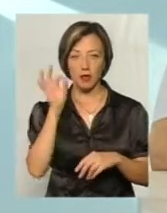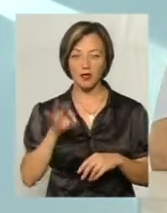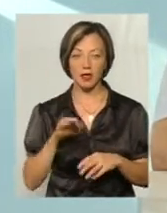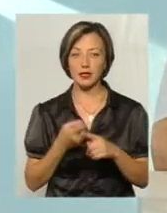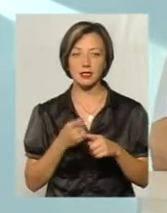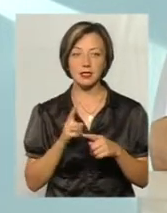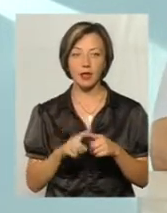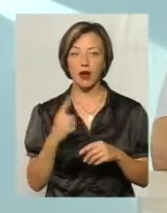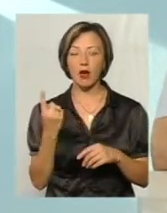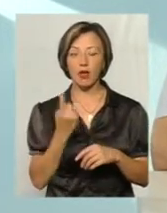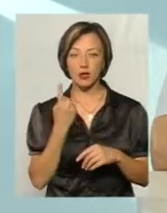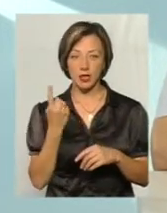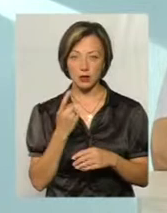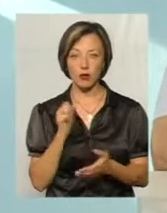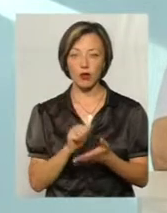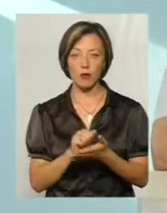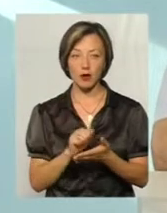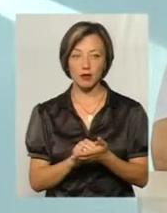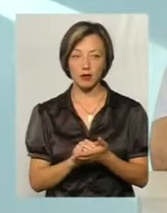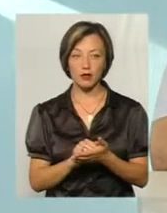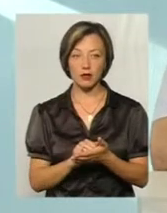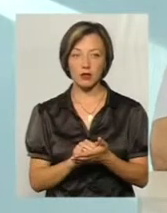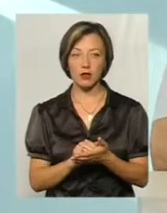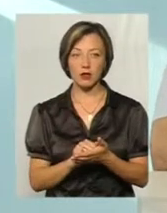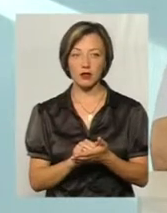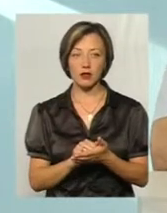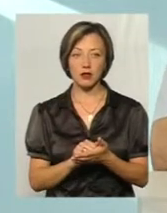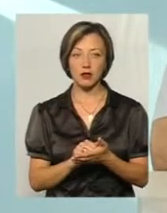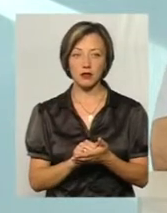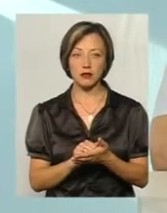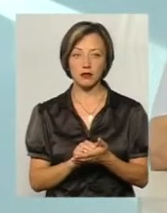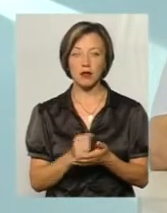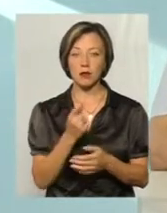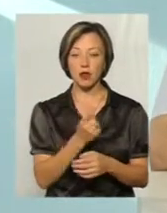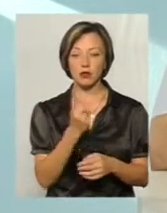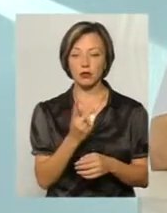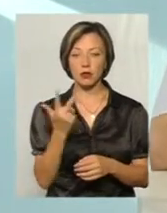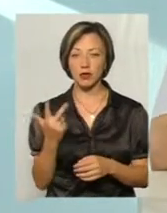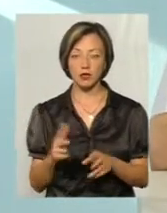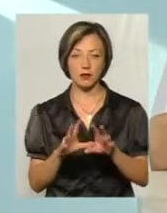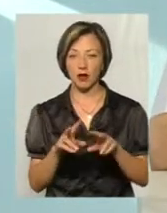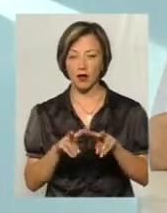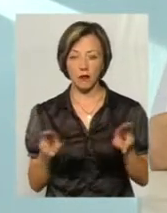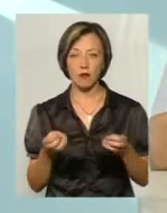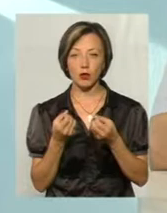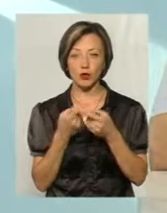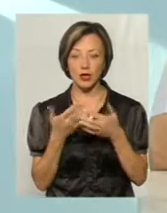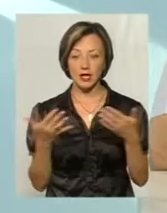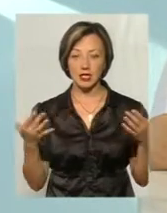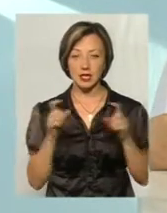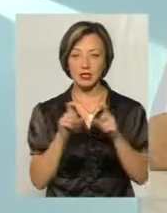компетентність. Це один той же самий документ з галуззю випробовування, що в одного, що в другого, в третього. Просто в різних